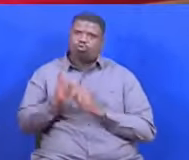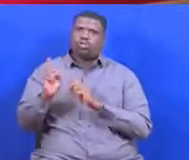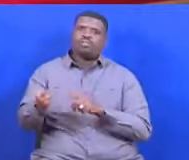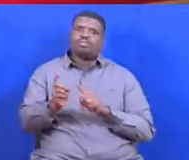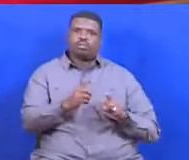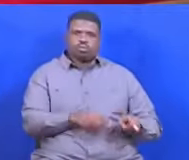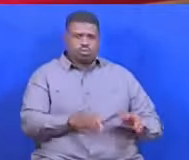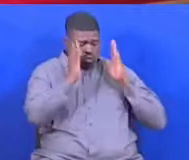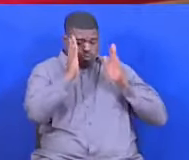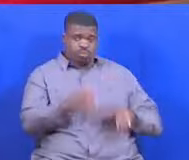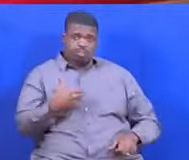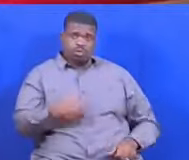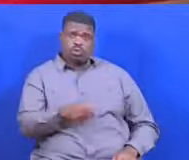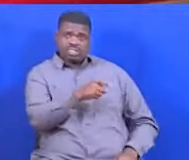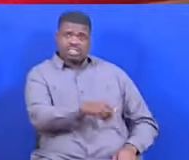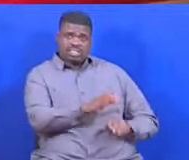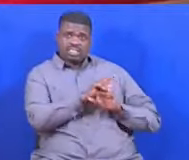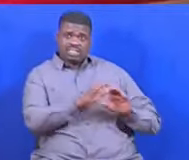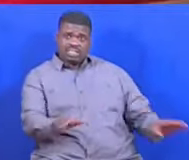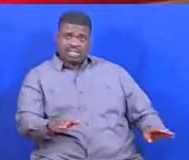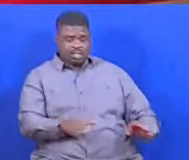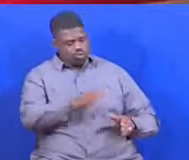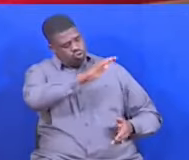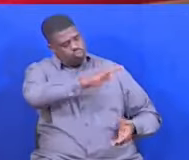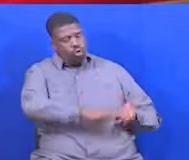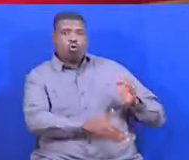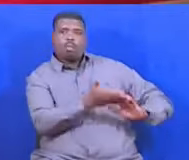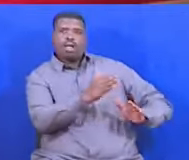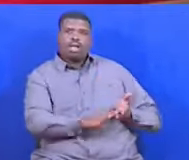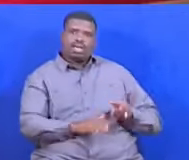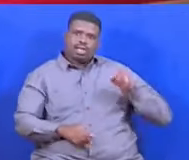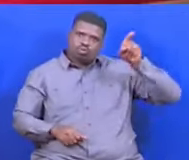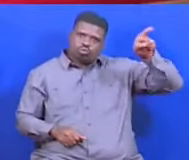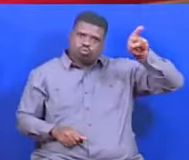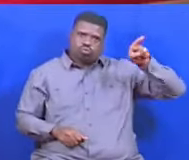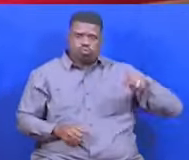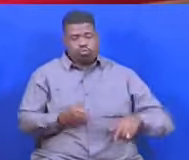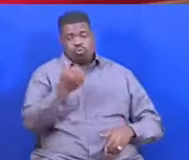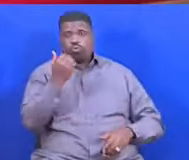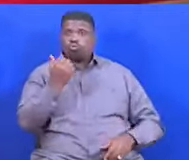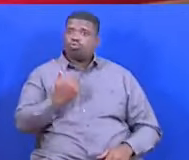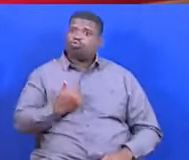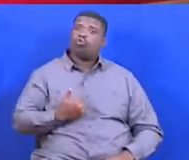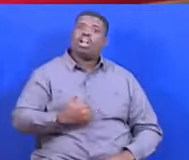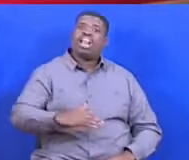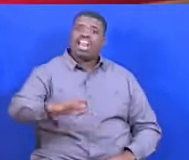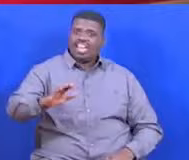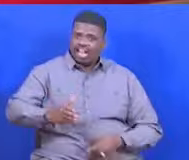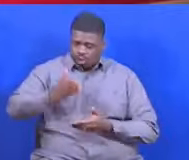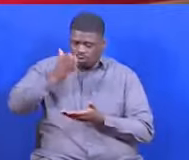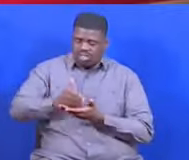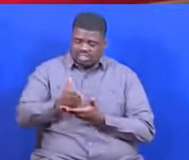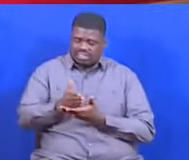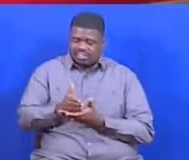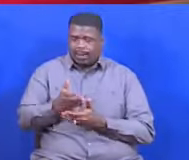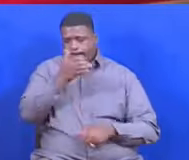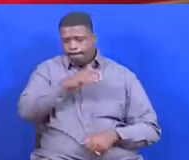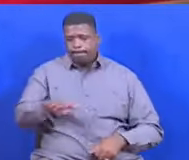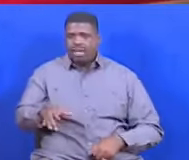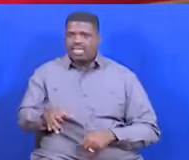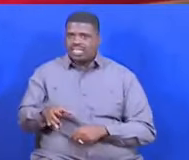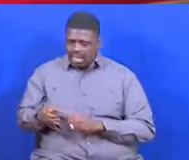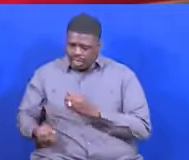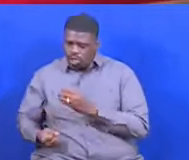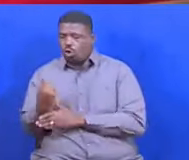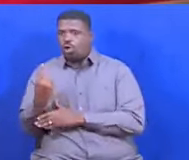lakini Mheshimiwa Waziri, tayari tumeshakubaliana huko tunaenda kuhakikisha kwamba maji yanatoka, na